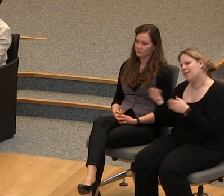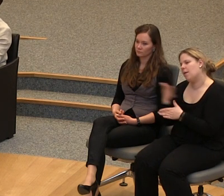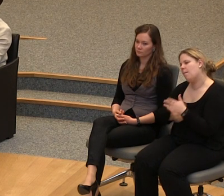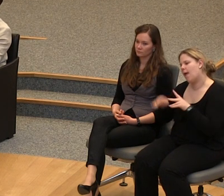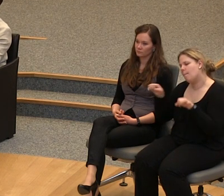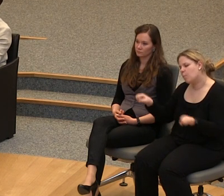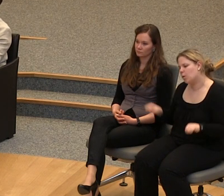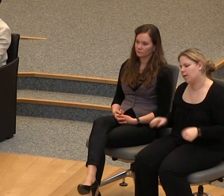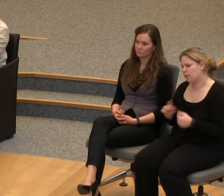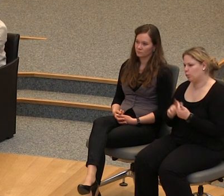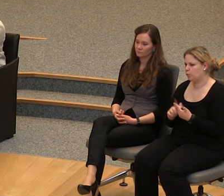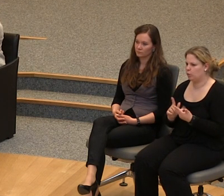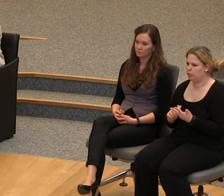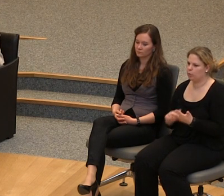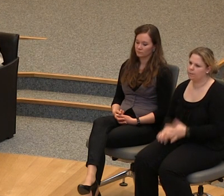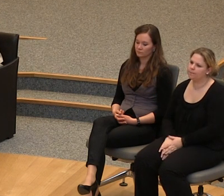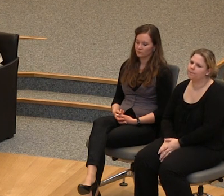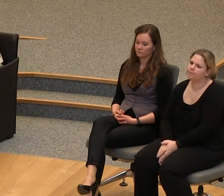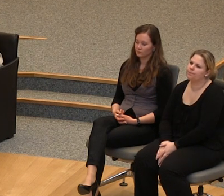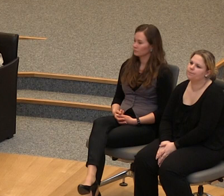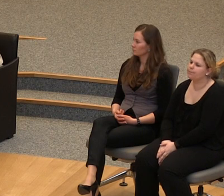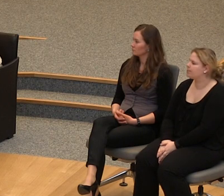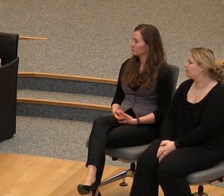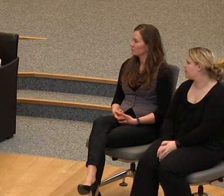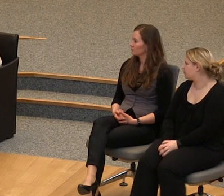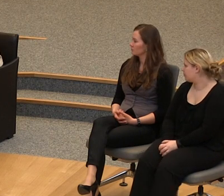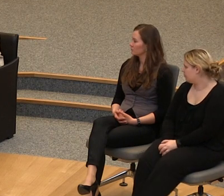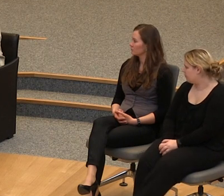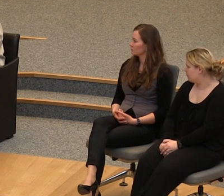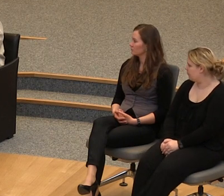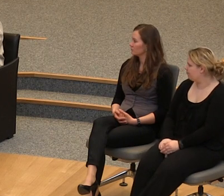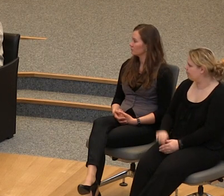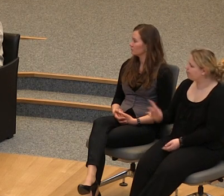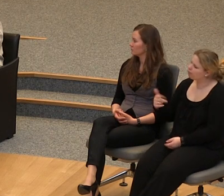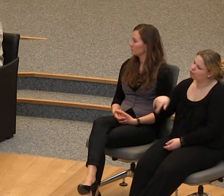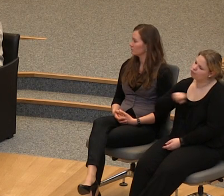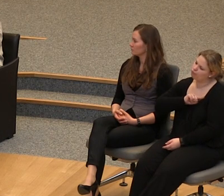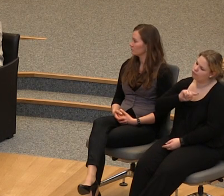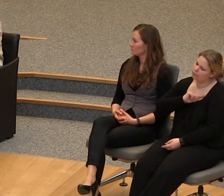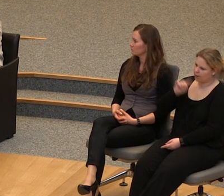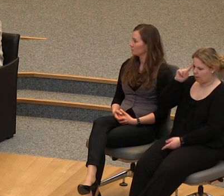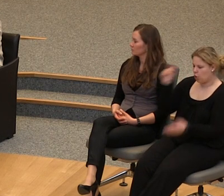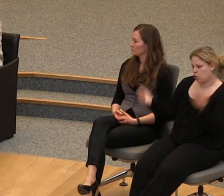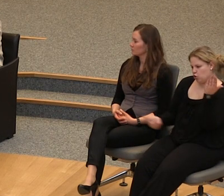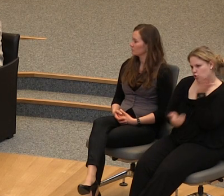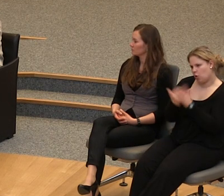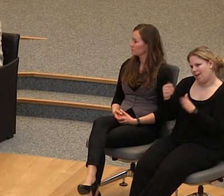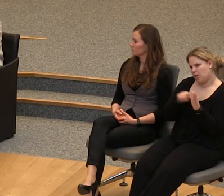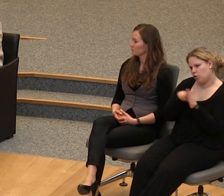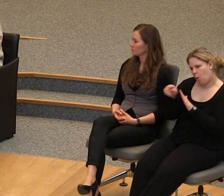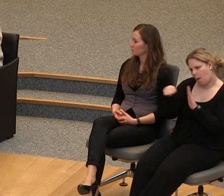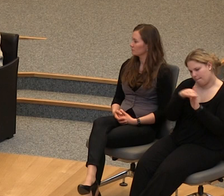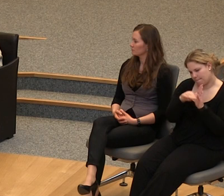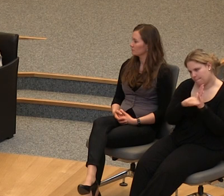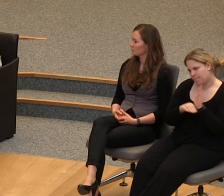Wege beschreiten können. Also Anpassung der Gesetze an neue Normen, nicht nur auf Landesebene, sondern